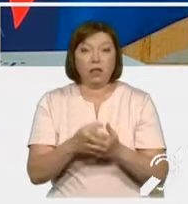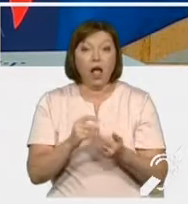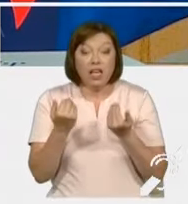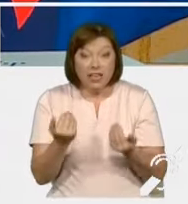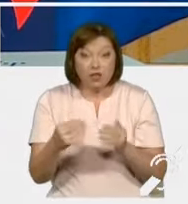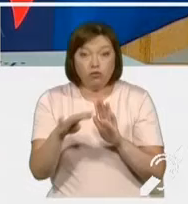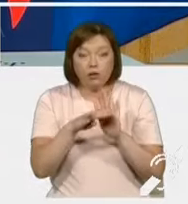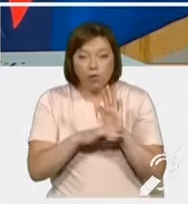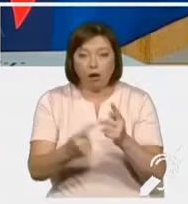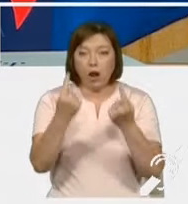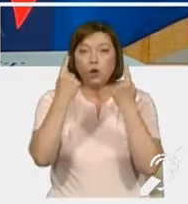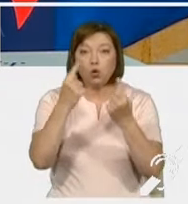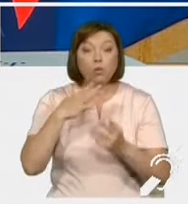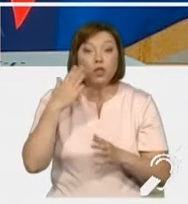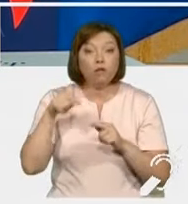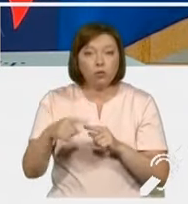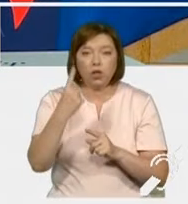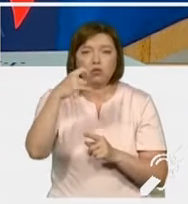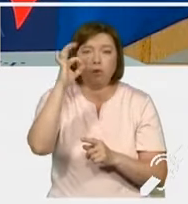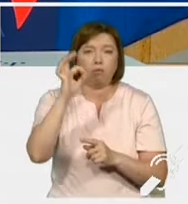programe mari în România,